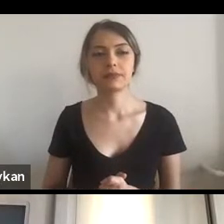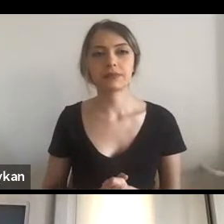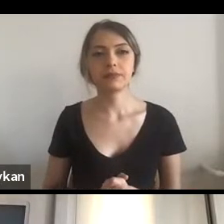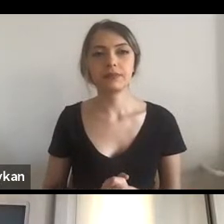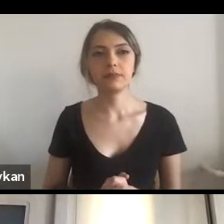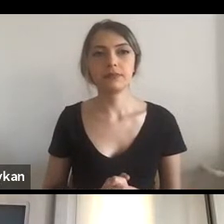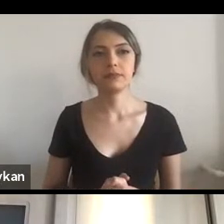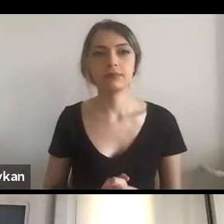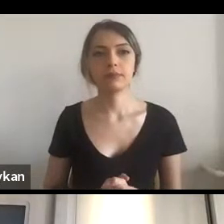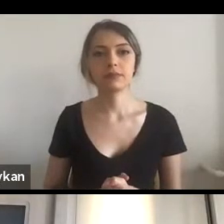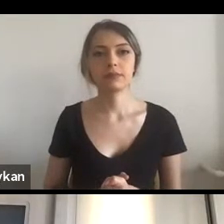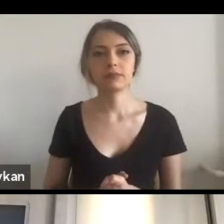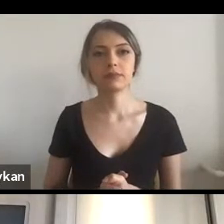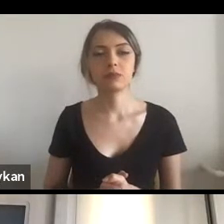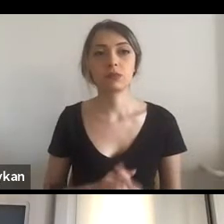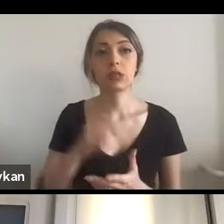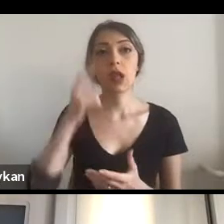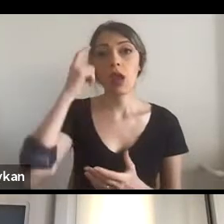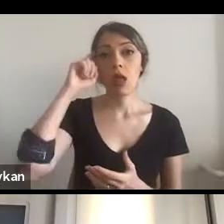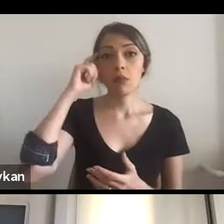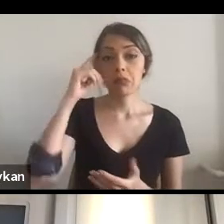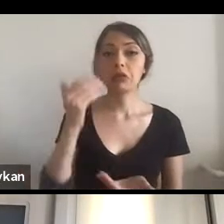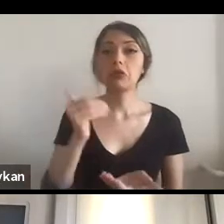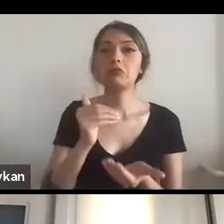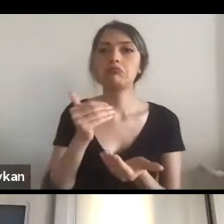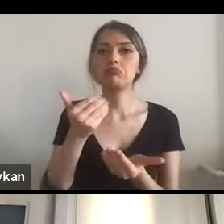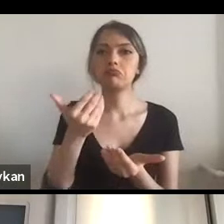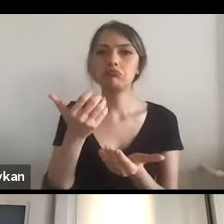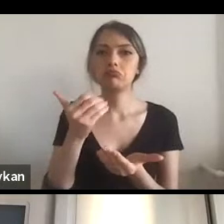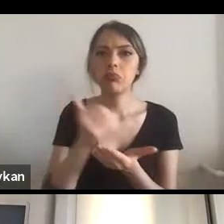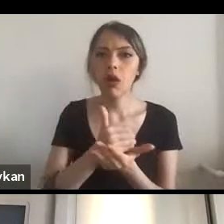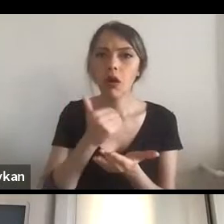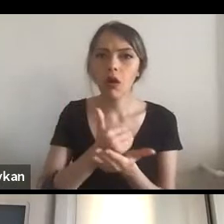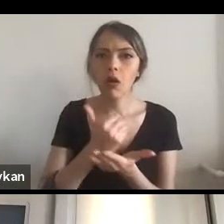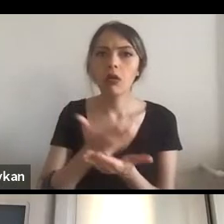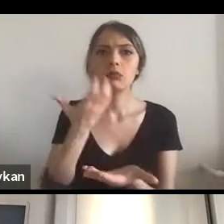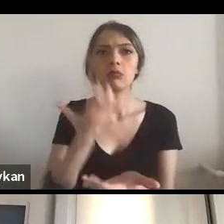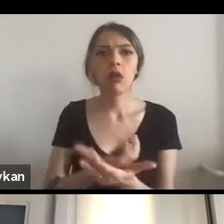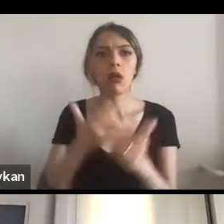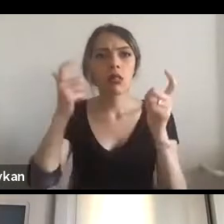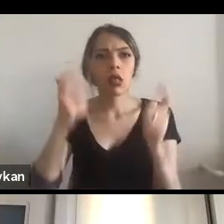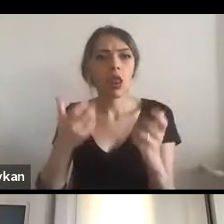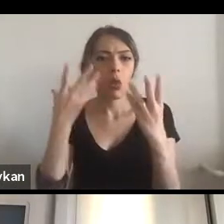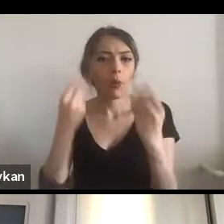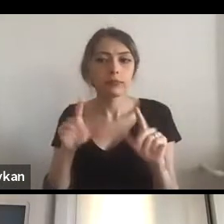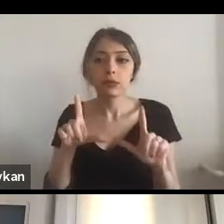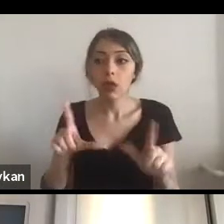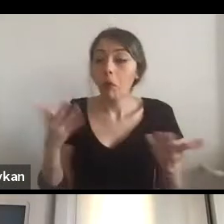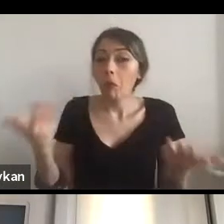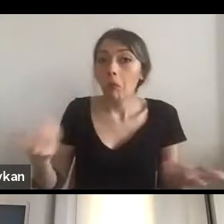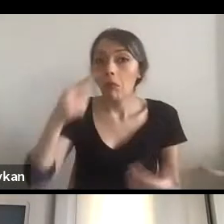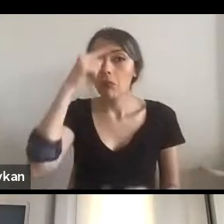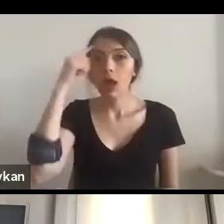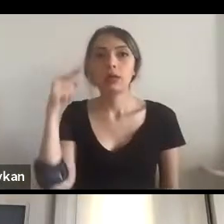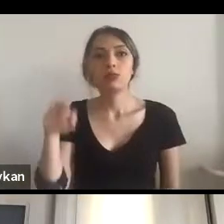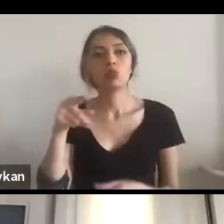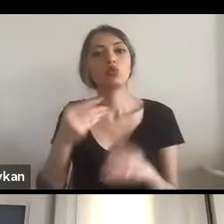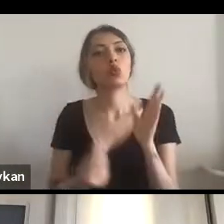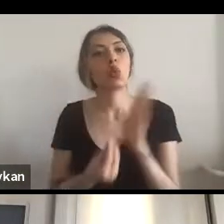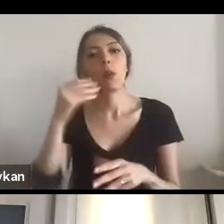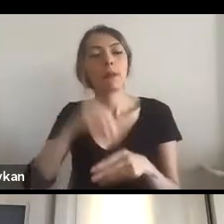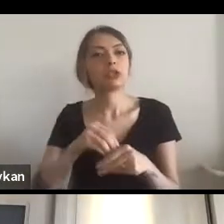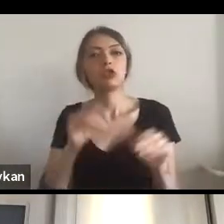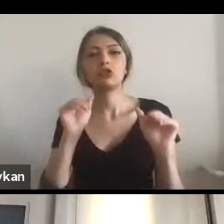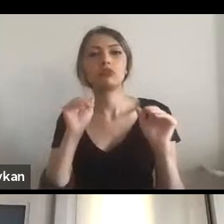böyle bir veri tabanı belki gerekiyordur. Böyle bir veri tabanının kurulması için destek isteyebilir sivil toplum